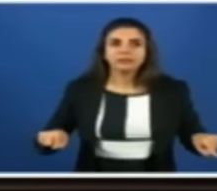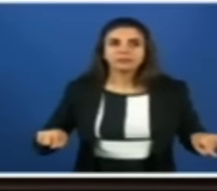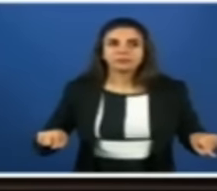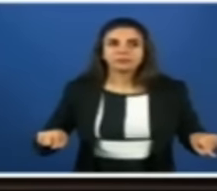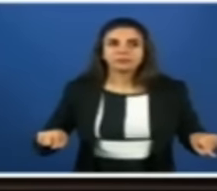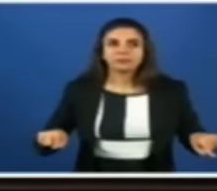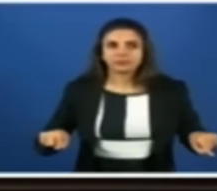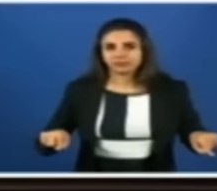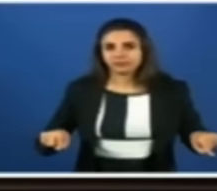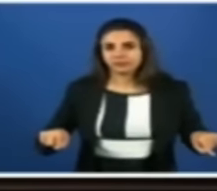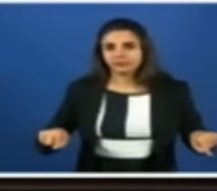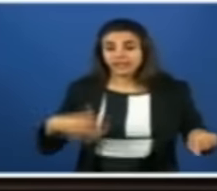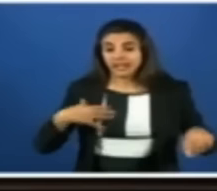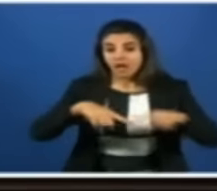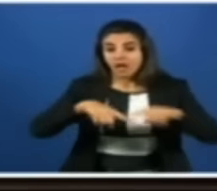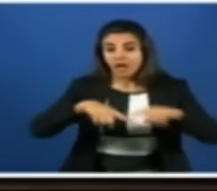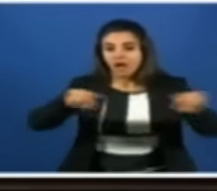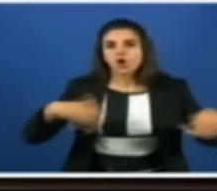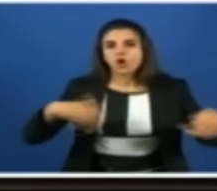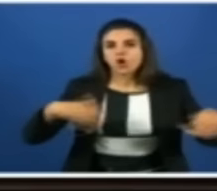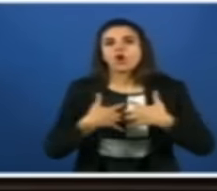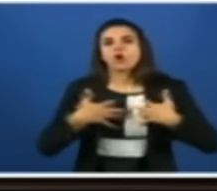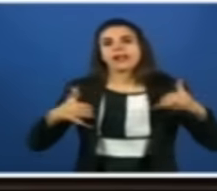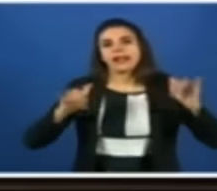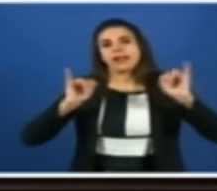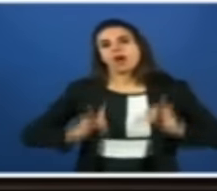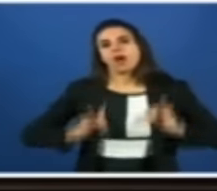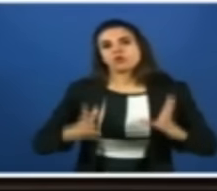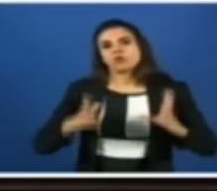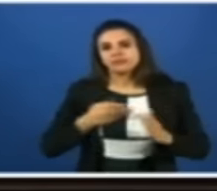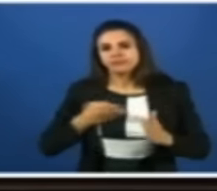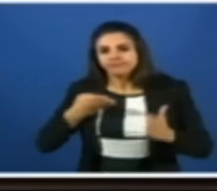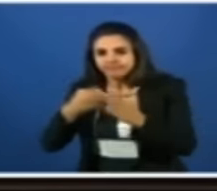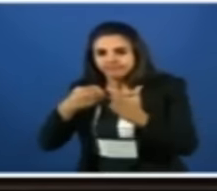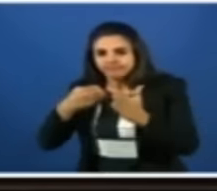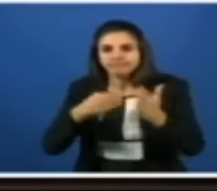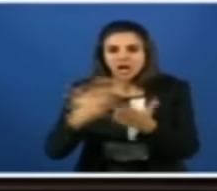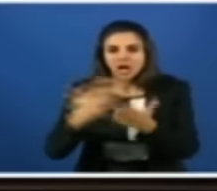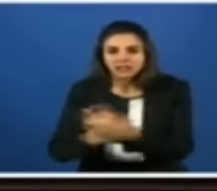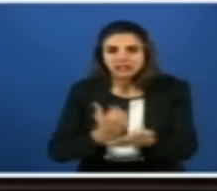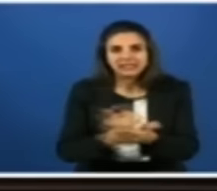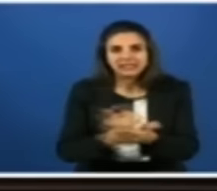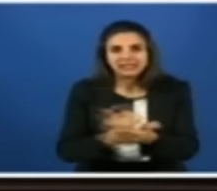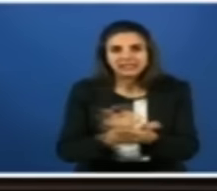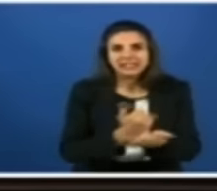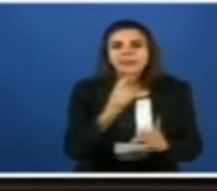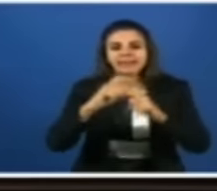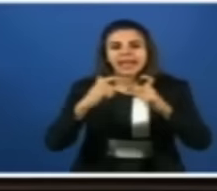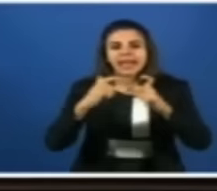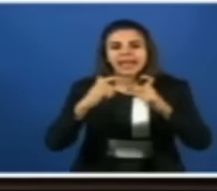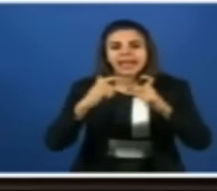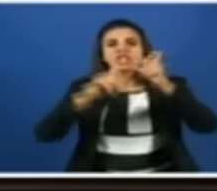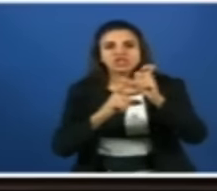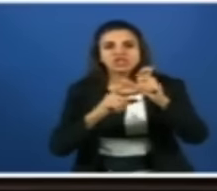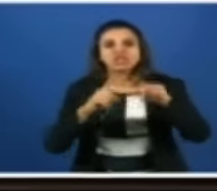karelik bir alan güvenli hale getirildi. Yani DAEŞ,